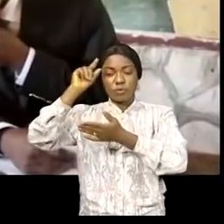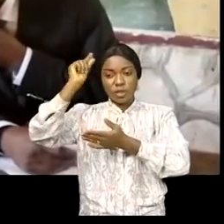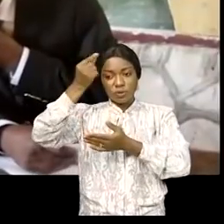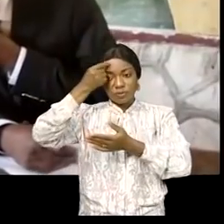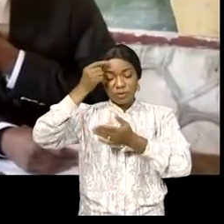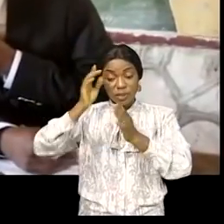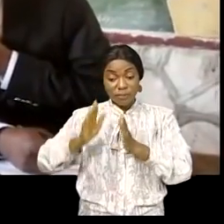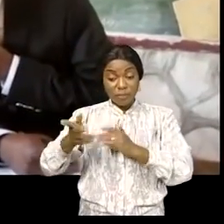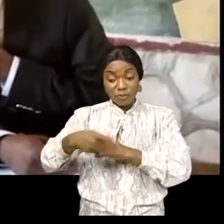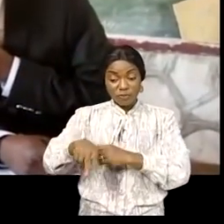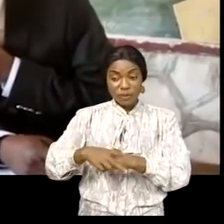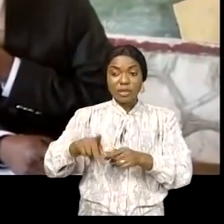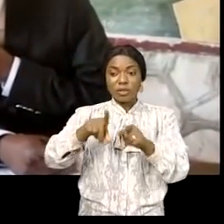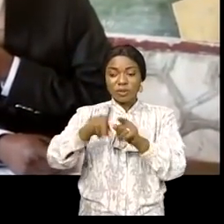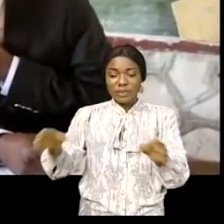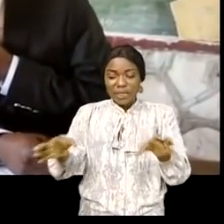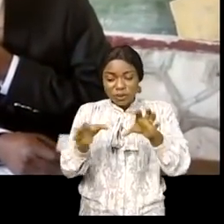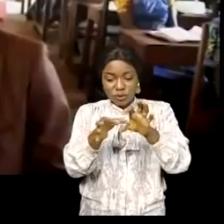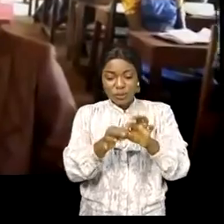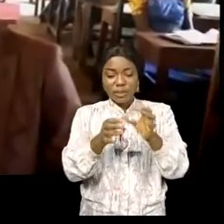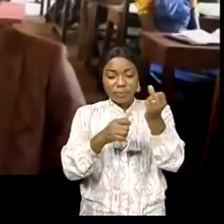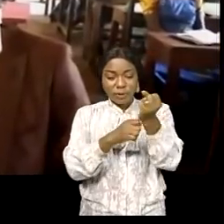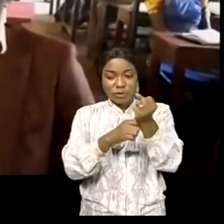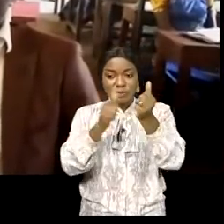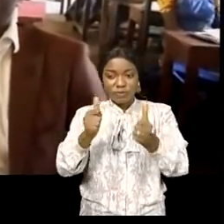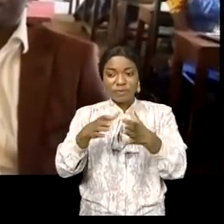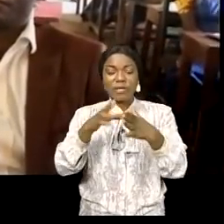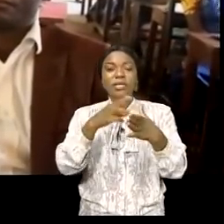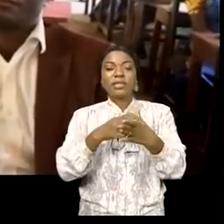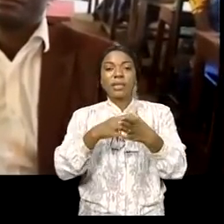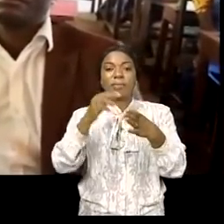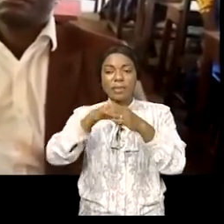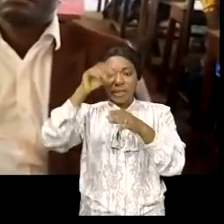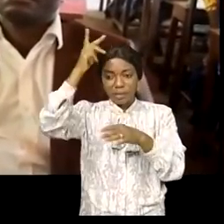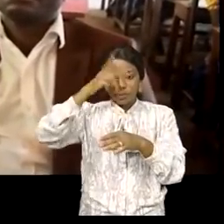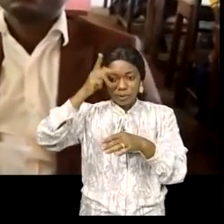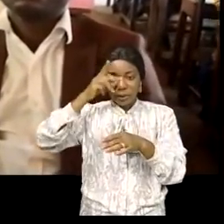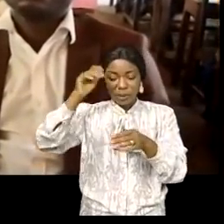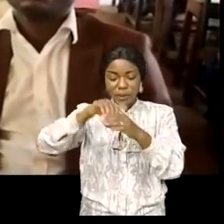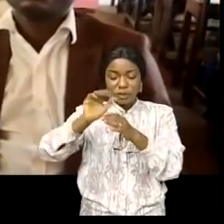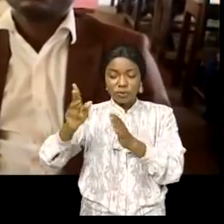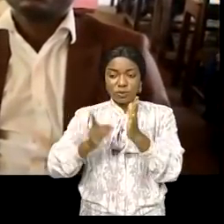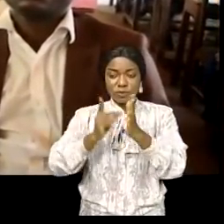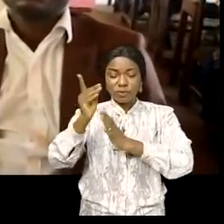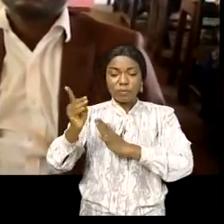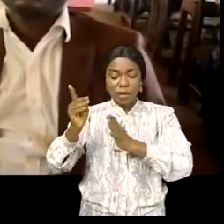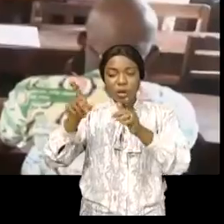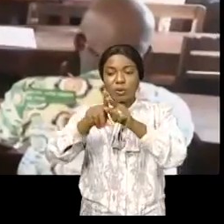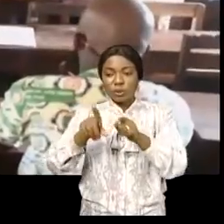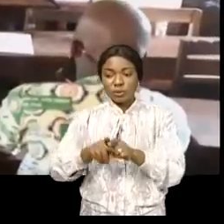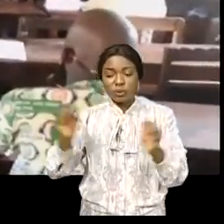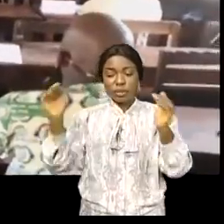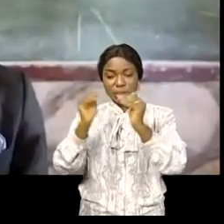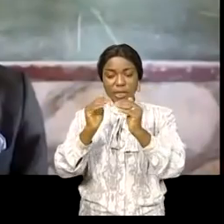gouvernement provincial de Lomami puisse associer les personnes vivant avec handicap dans la politique de son développement et qu'elles y soient